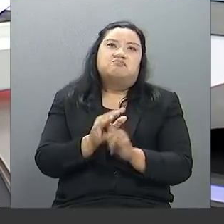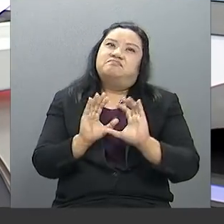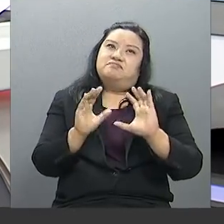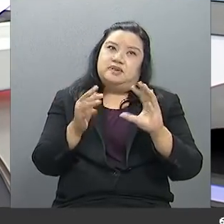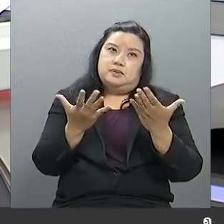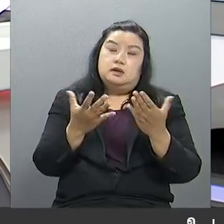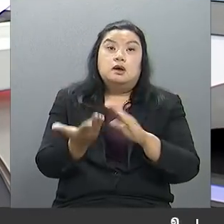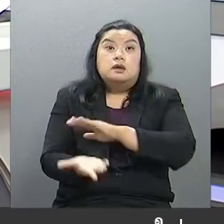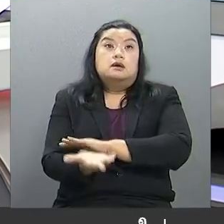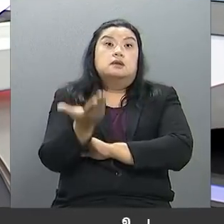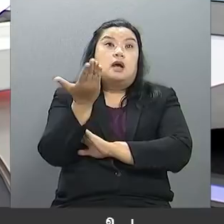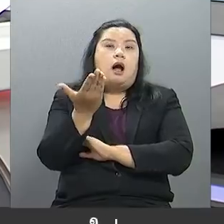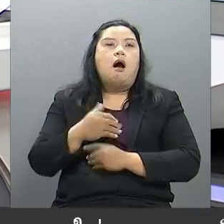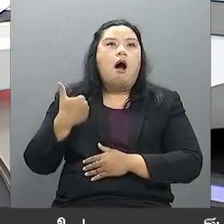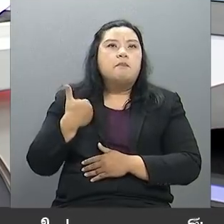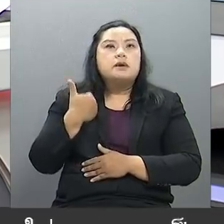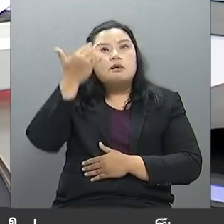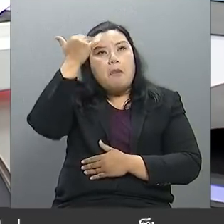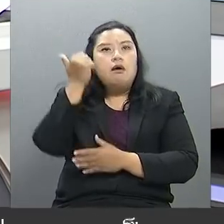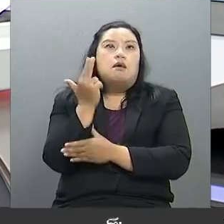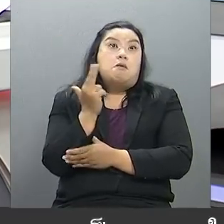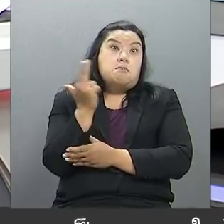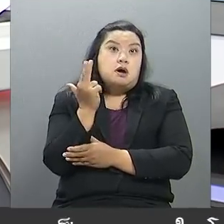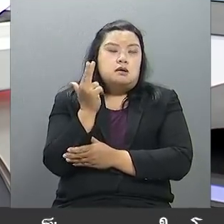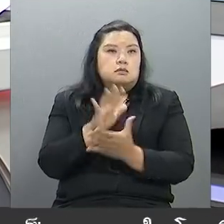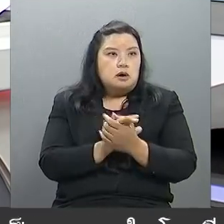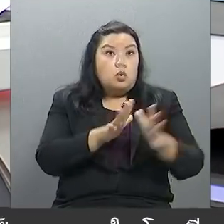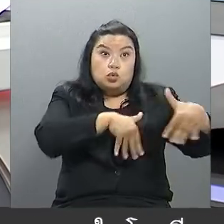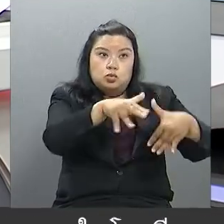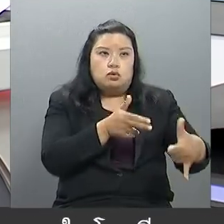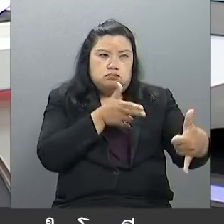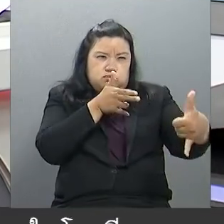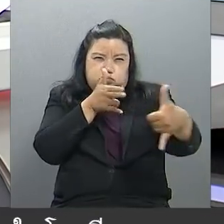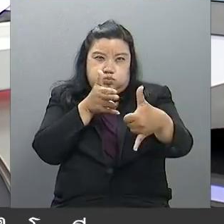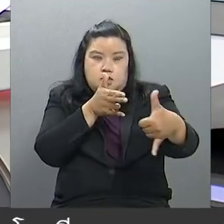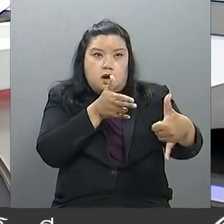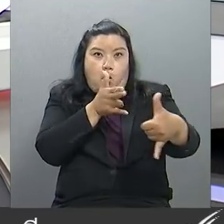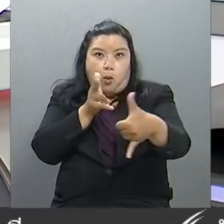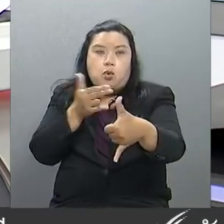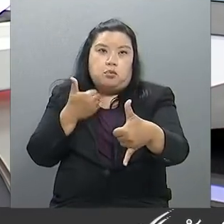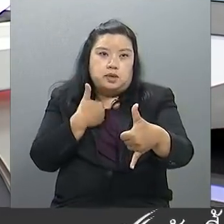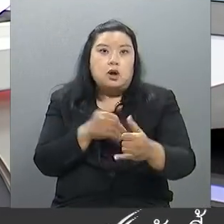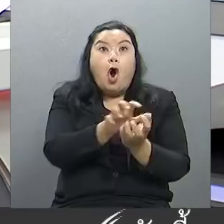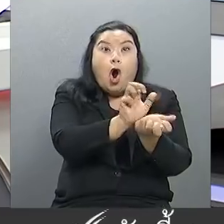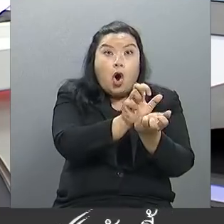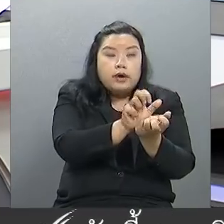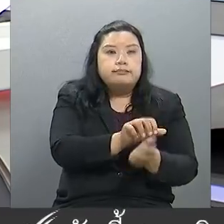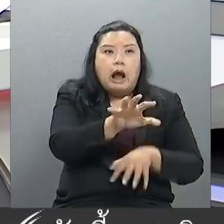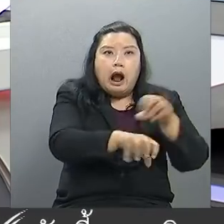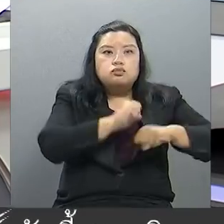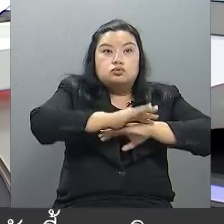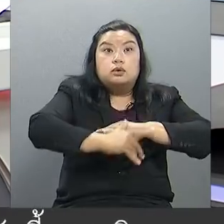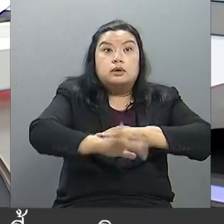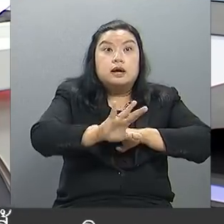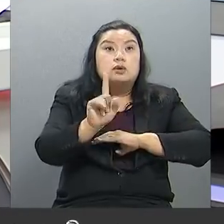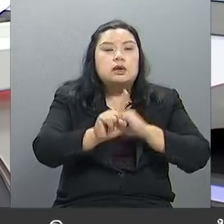ใช้อาวุธปืนไล่ยิงชาวประมงพื้นบ้านซึ่งกำลังเก็บหอยอยู่ในทะเลอยู่ที่ตำบลลีเล็ดอำเภอพุนพินจังหวัดสุราษฎร์ธ